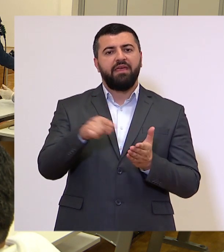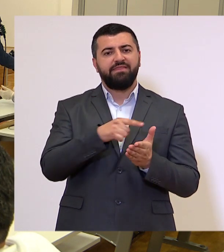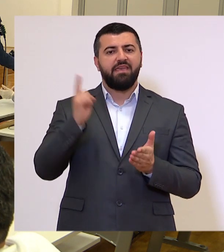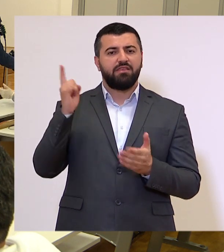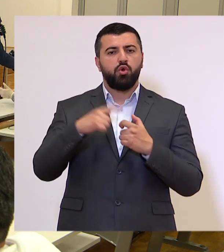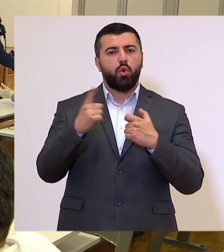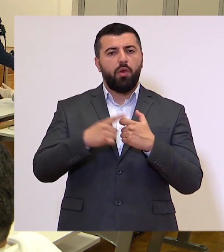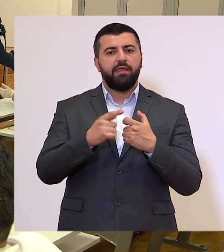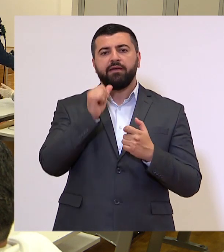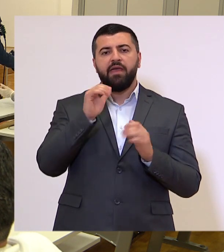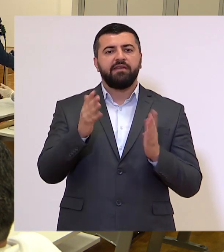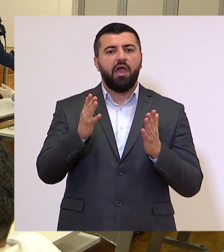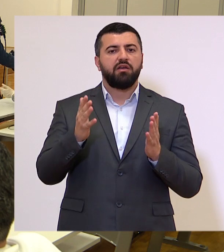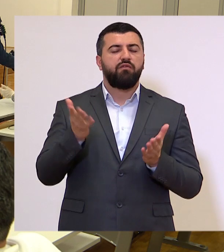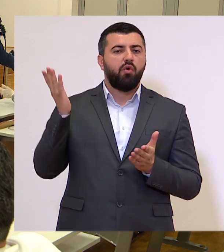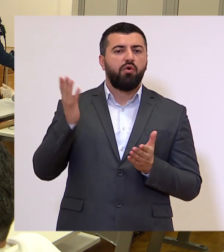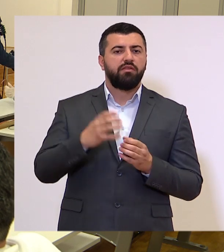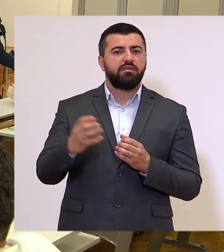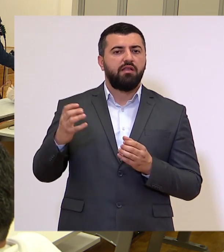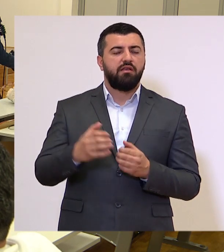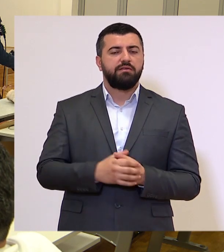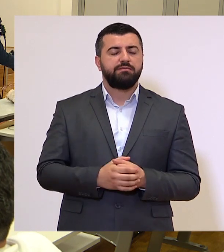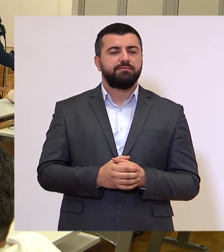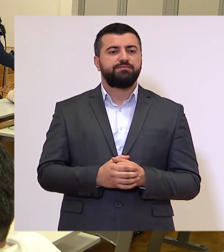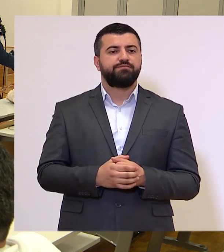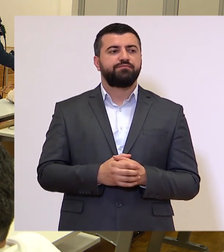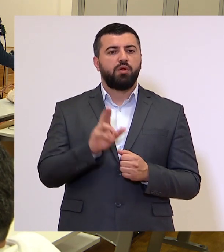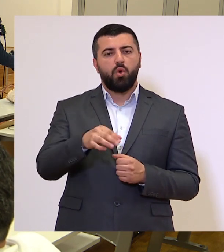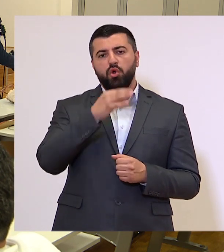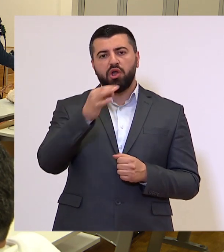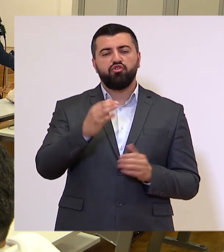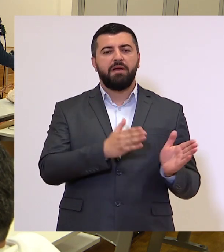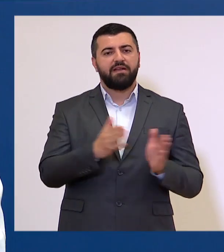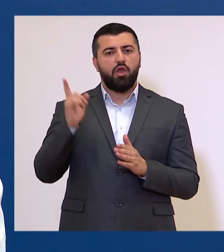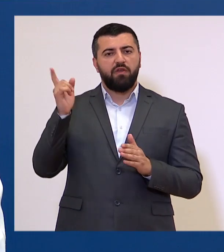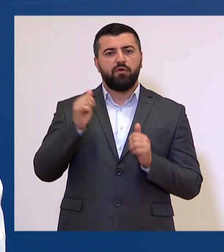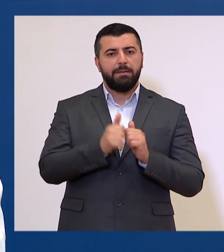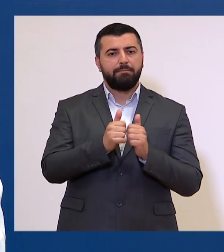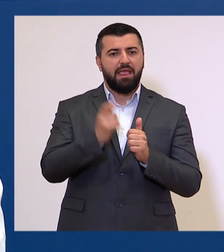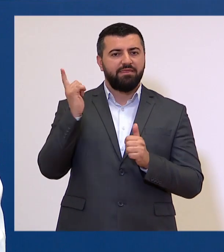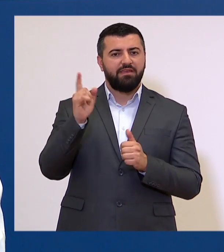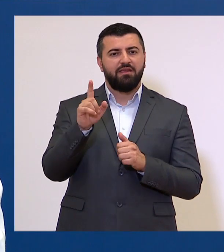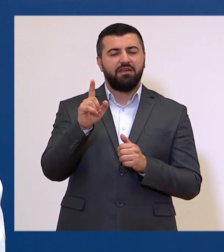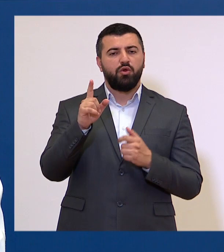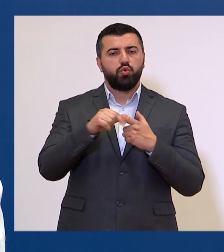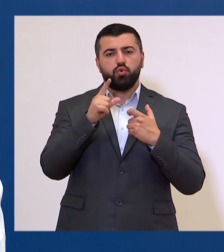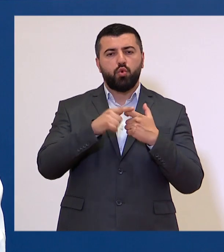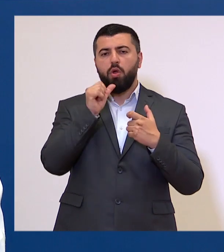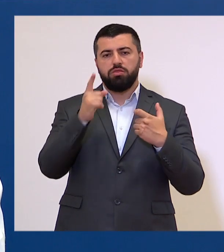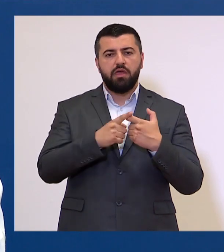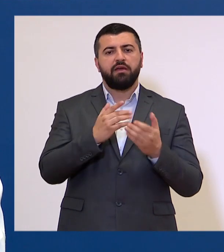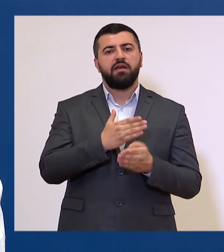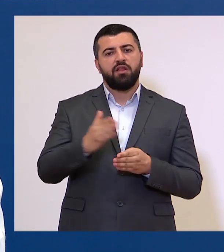Vrelima Ribničkim i kakva je tamo situacija? Mogu da vam kažem da se redovno vrši nadzor na Vrelima Ribničkim i redovno se